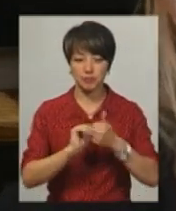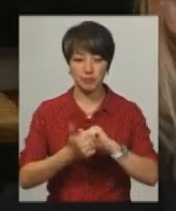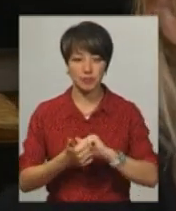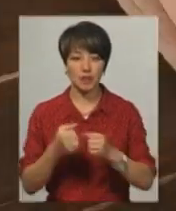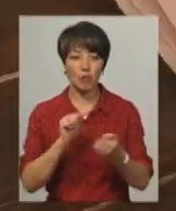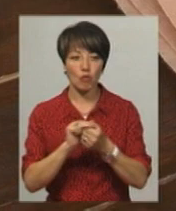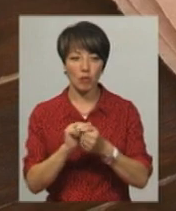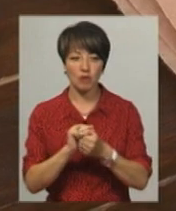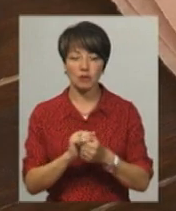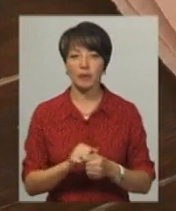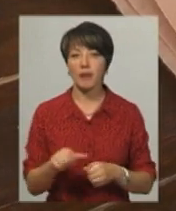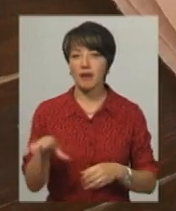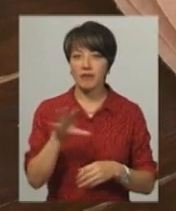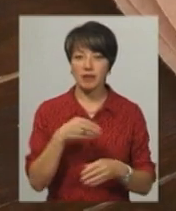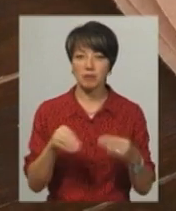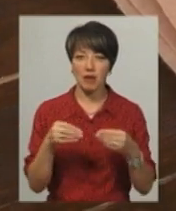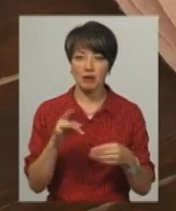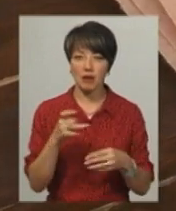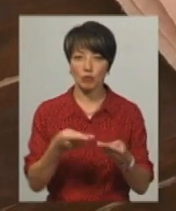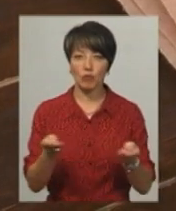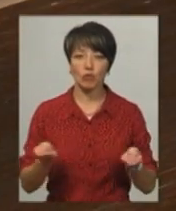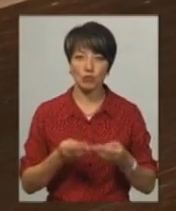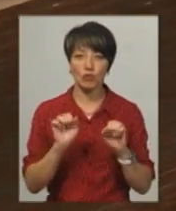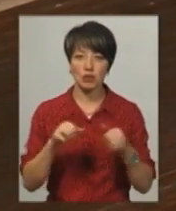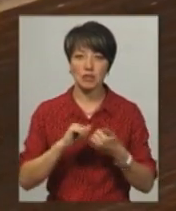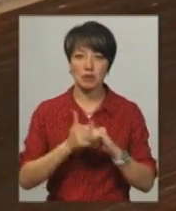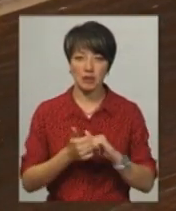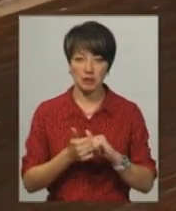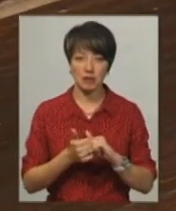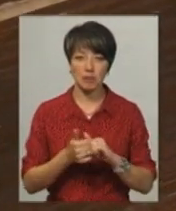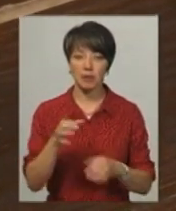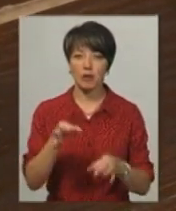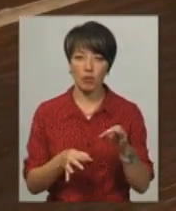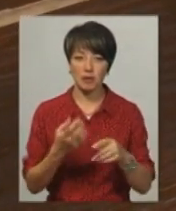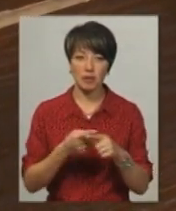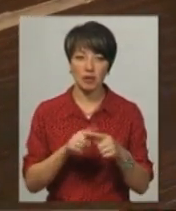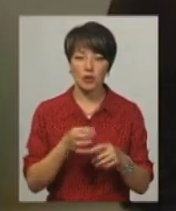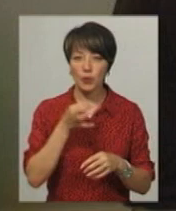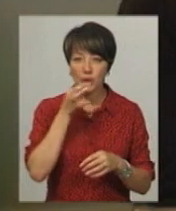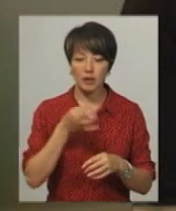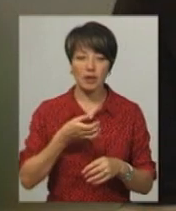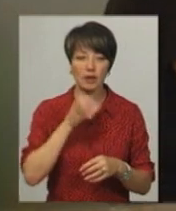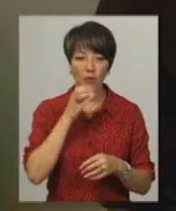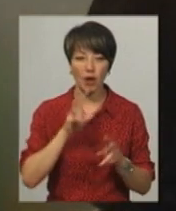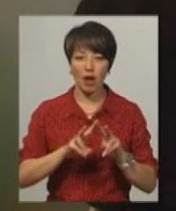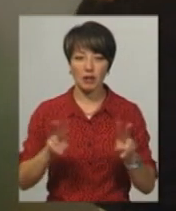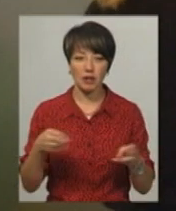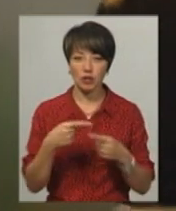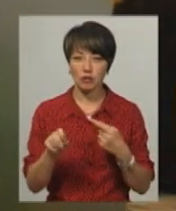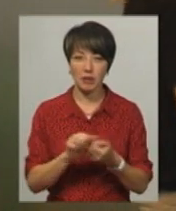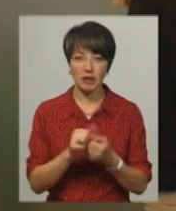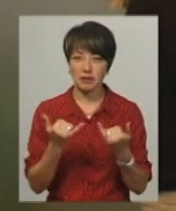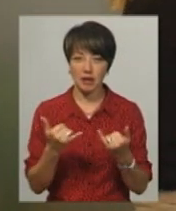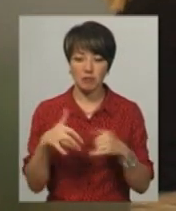бумажні так само. Не весь пластиковий одноразовий посуд, каже Ліана, можна замінити органічним. Наприклад, соломинки для напоїв. Аналогів з інших матеріалів